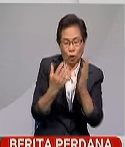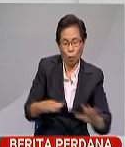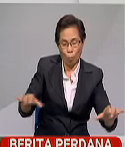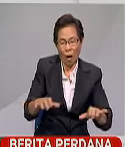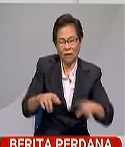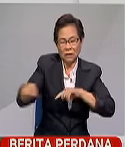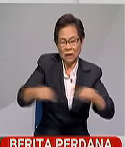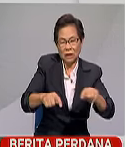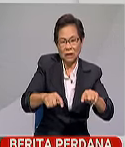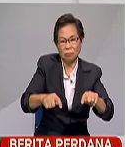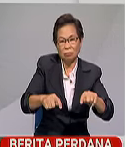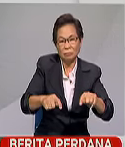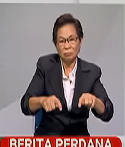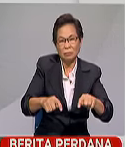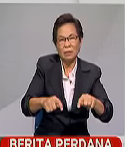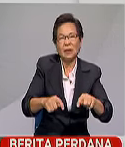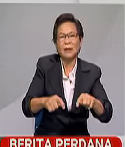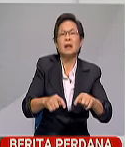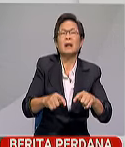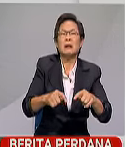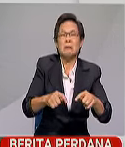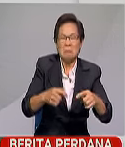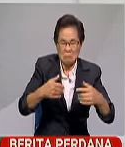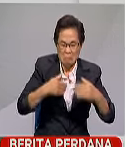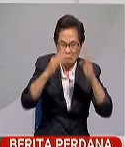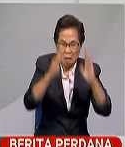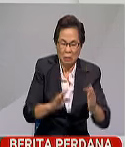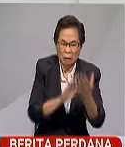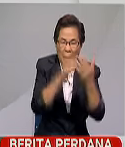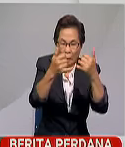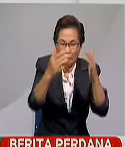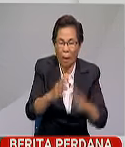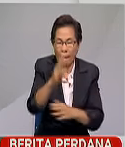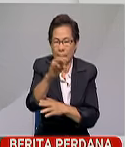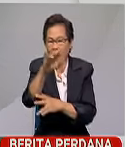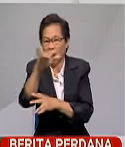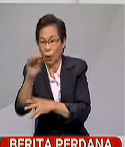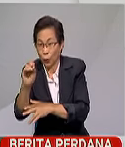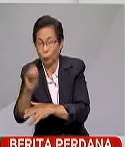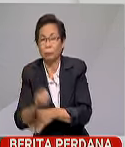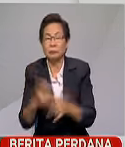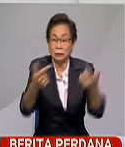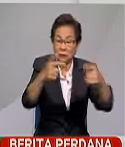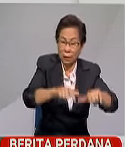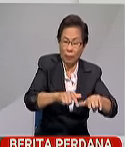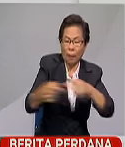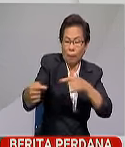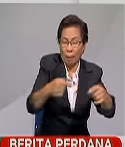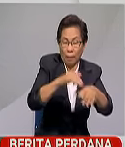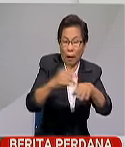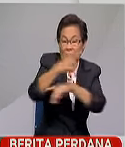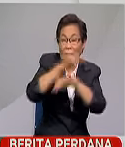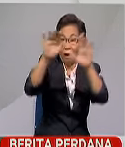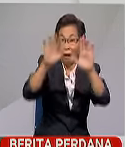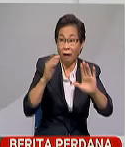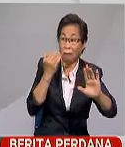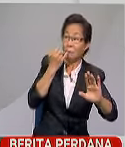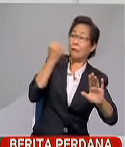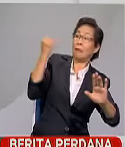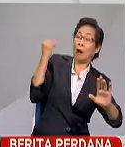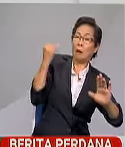tindakan berbaur perkauman terhadap pemain Brescia Mario Balotelli. Kejadian pada perlawanan Ahad lalu merupakan